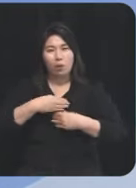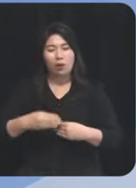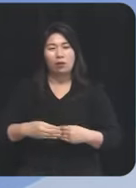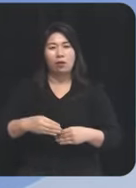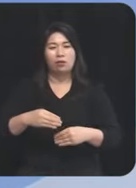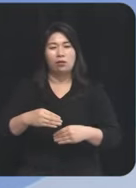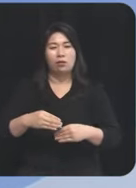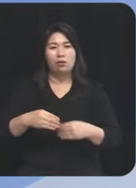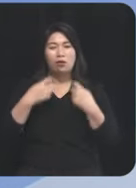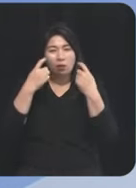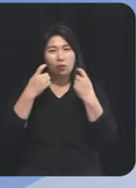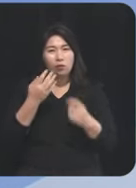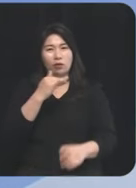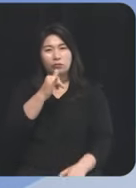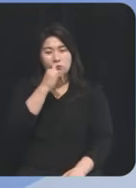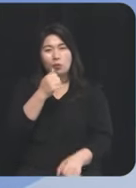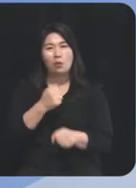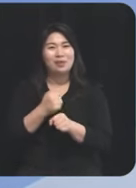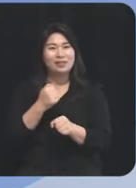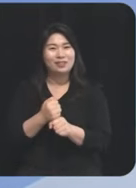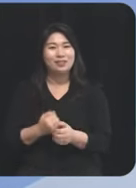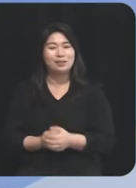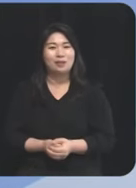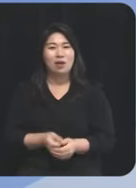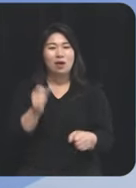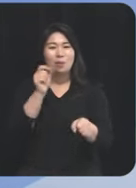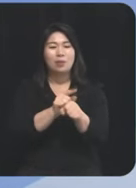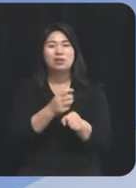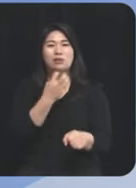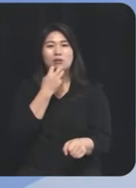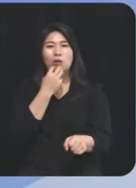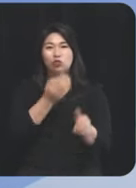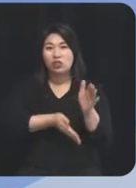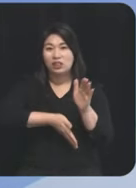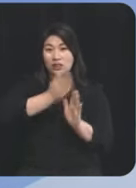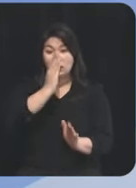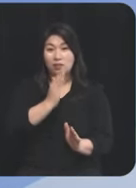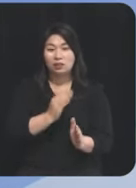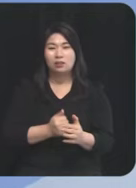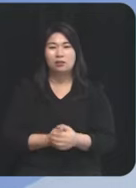관광 수요를 키워내도록 하겠습니다. 이미 서울시에서는